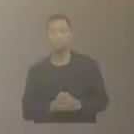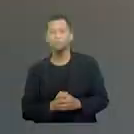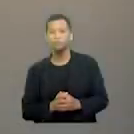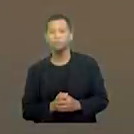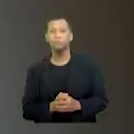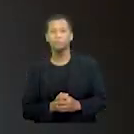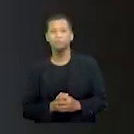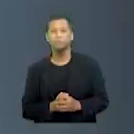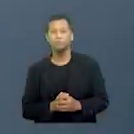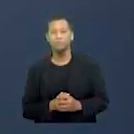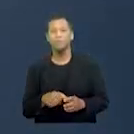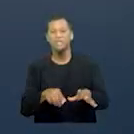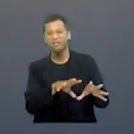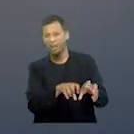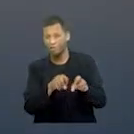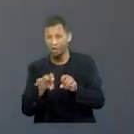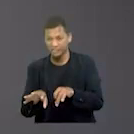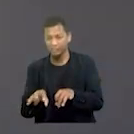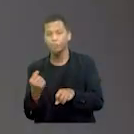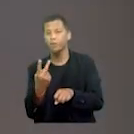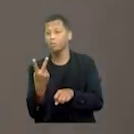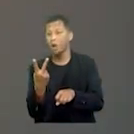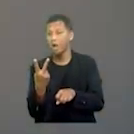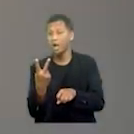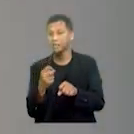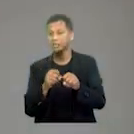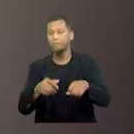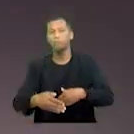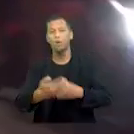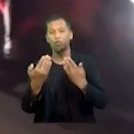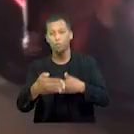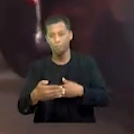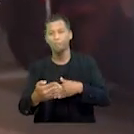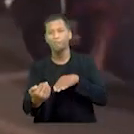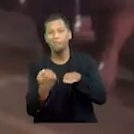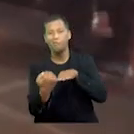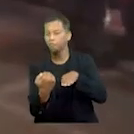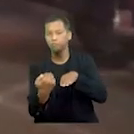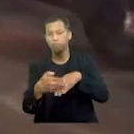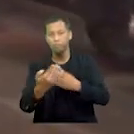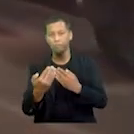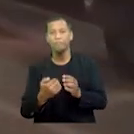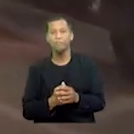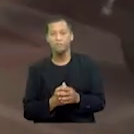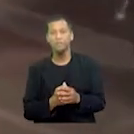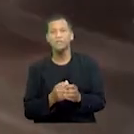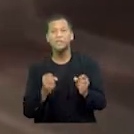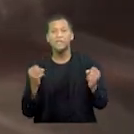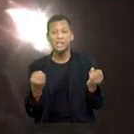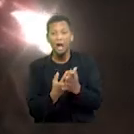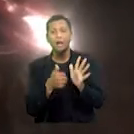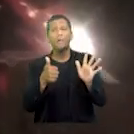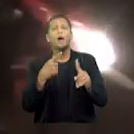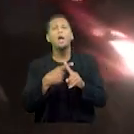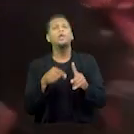Selama evakuasi kedua kendaraan, polisi memberlakukan sistem buka tutup jalur. Di kawasan ini kecelakaan telah 6 kali terjadi selama